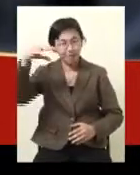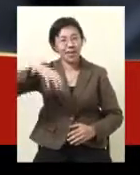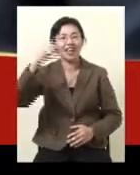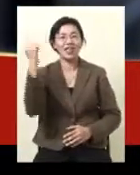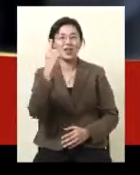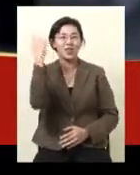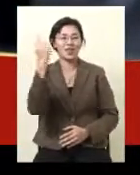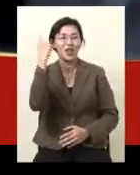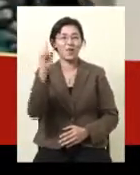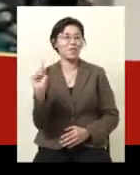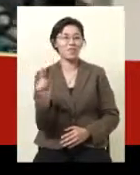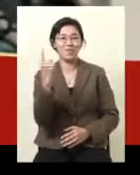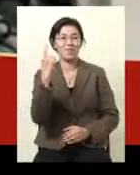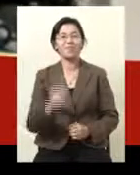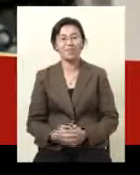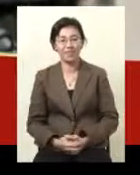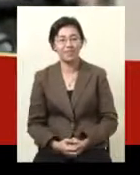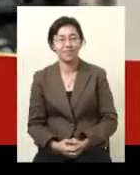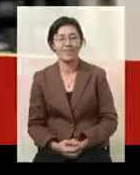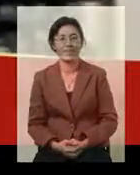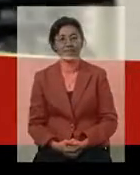ใช่ครับ